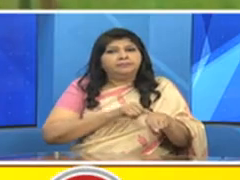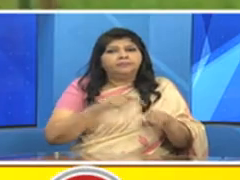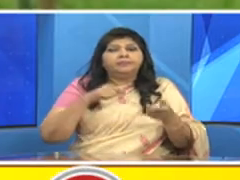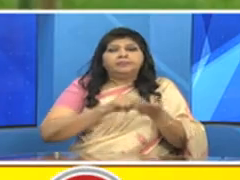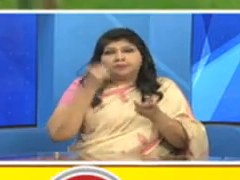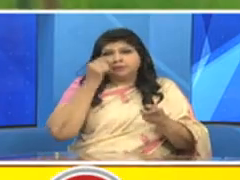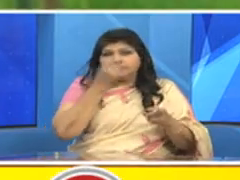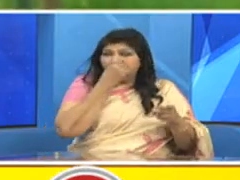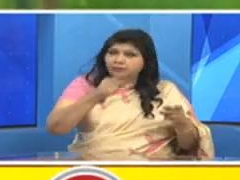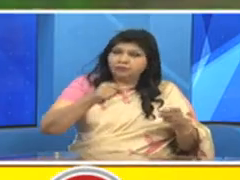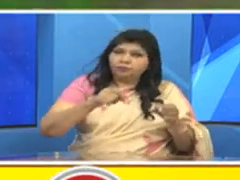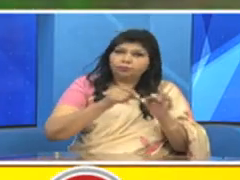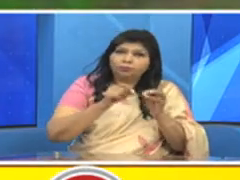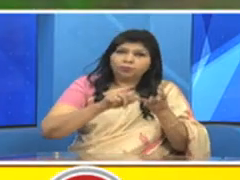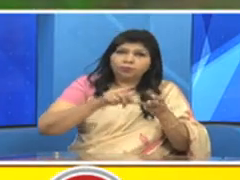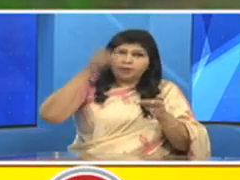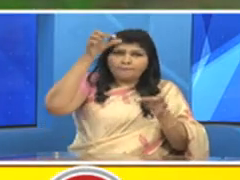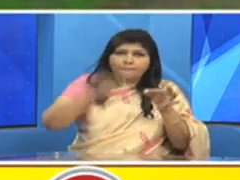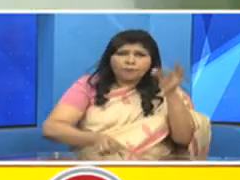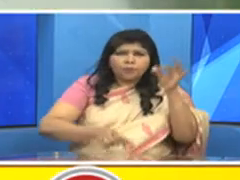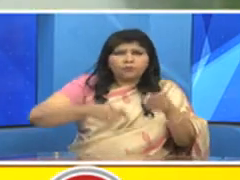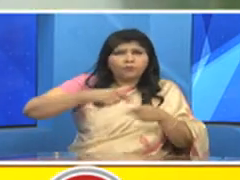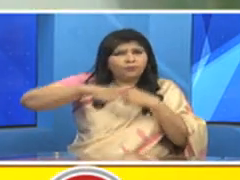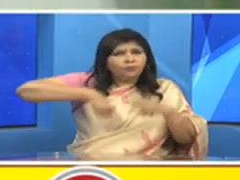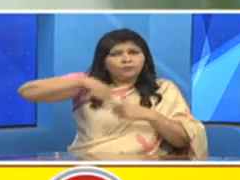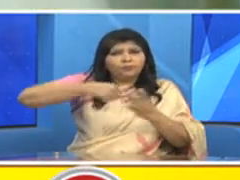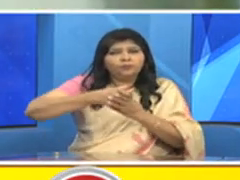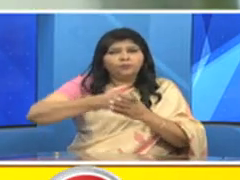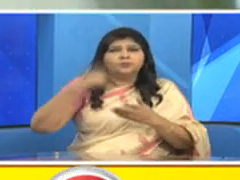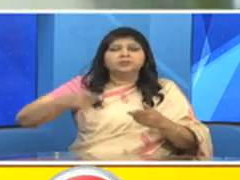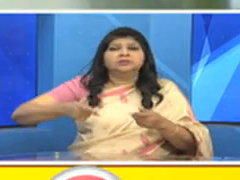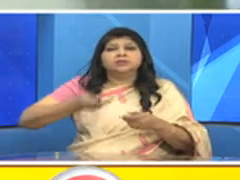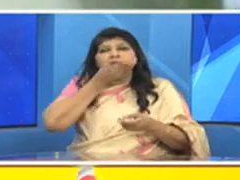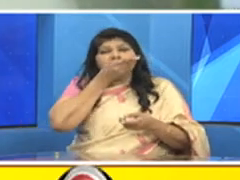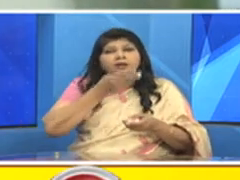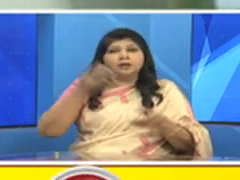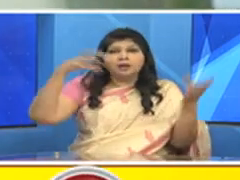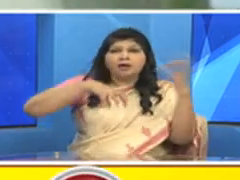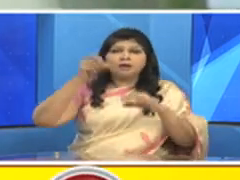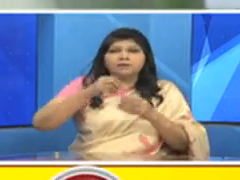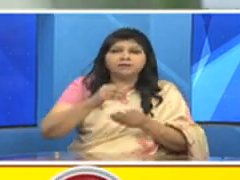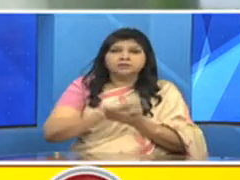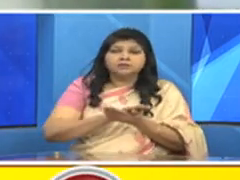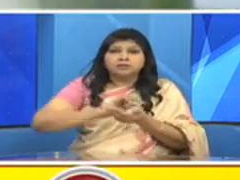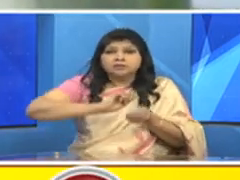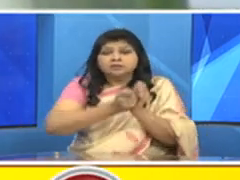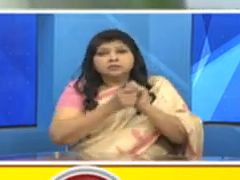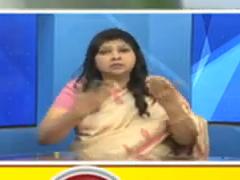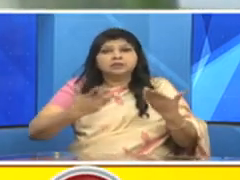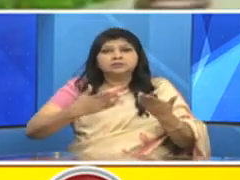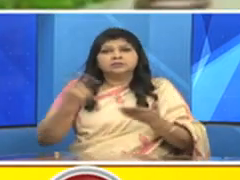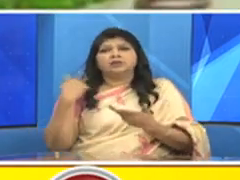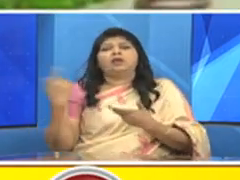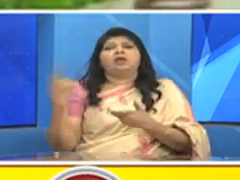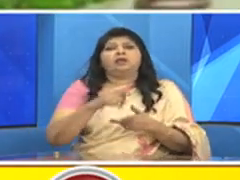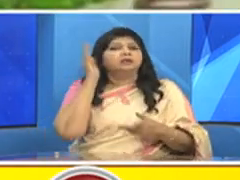से बोरवेल को रेन वाटर हार्वेस्टिंग का जरिया बनाने का बहुत ही इनोवेटिव आइडिया सामने आया है। देश